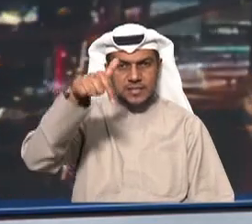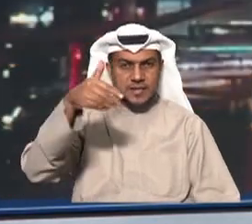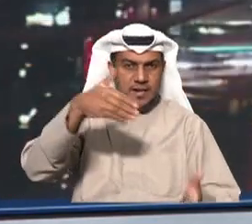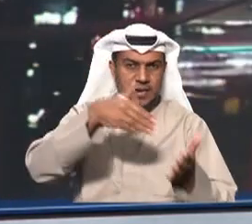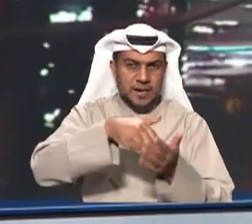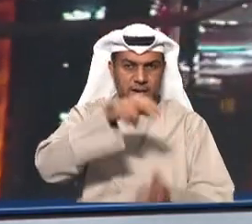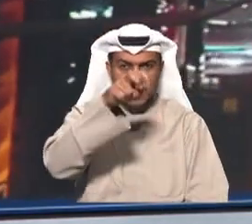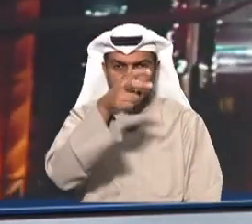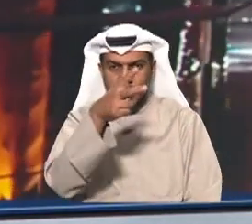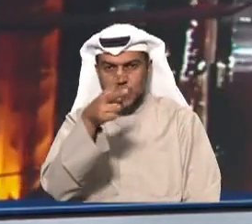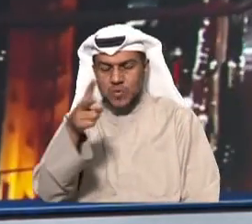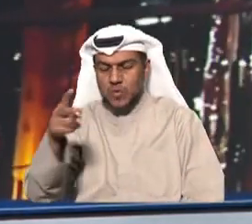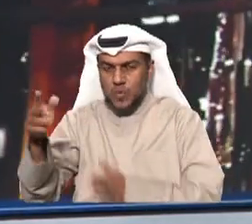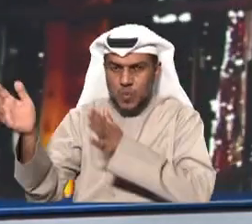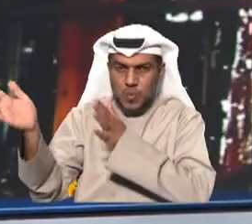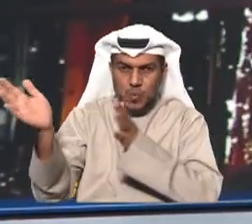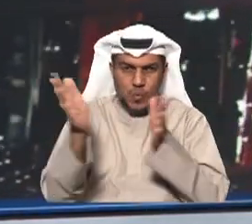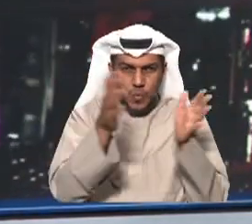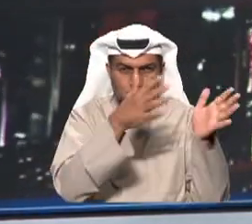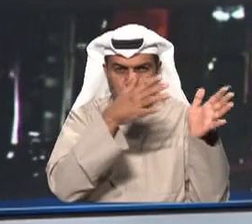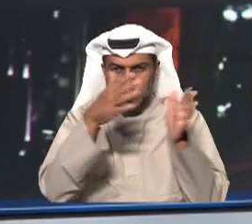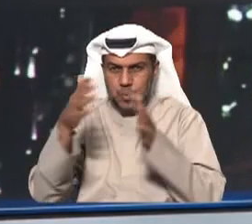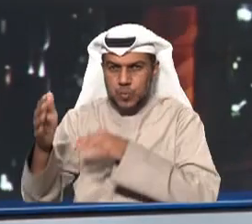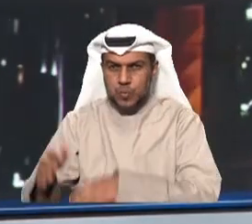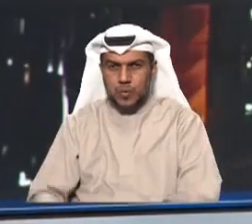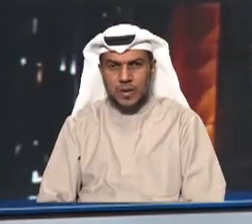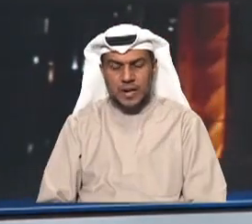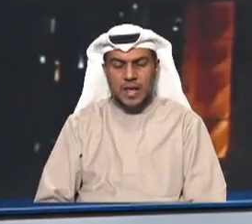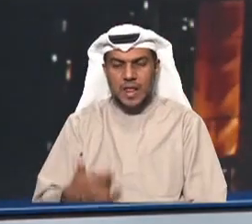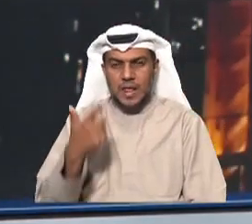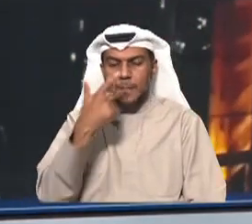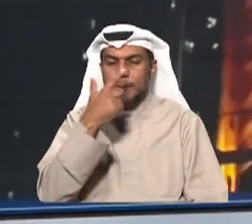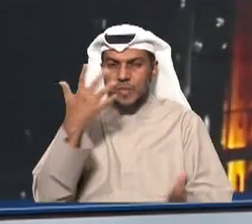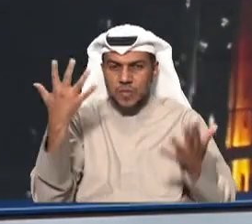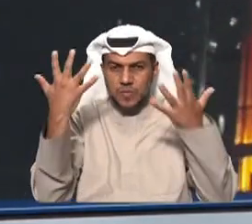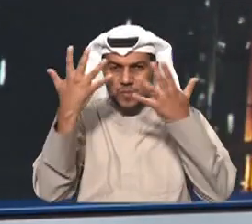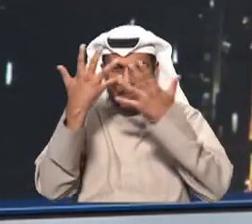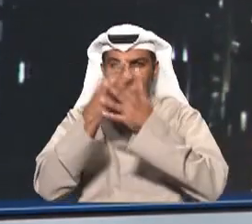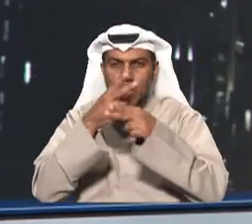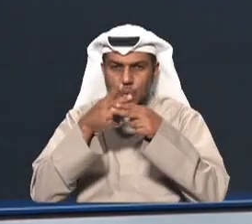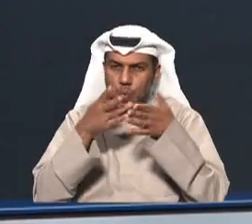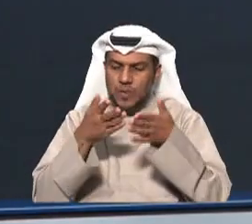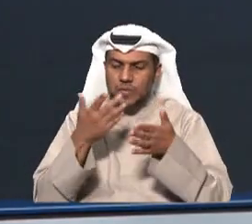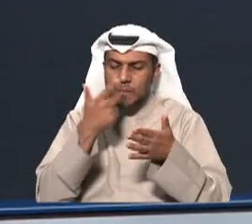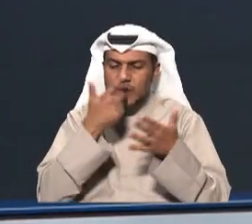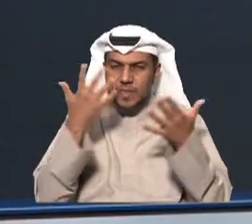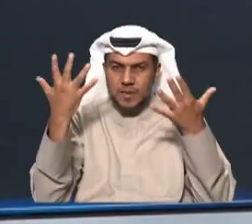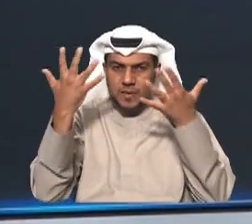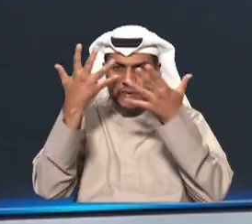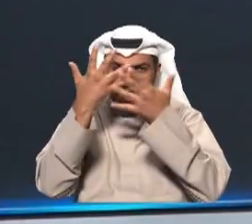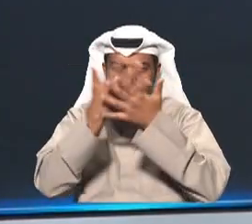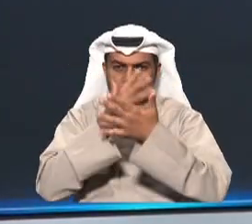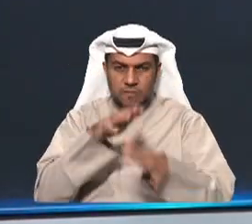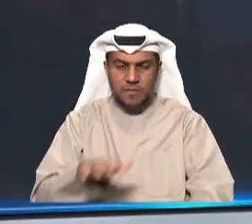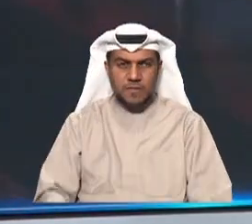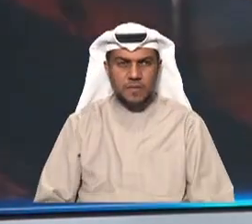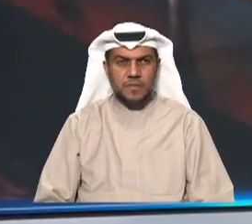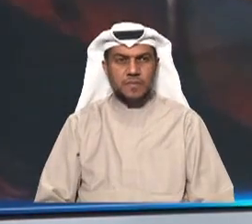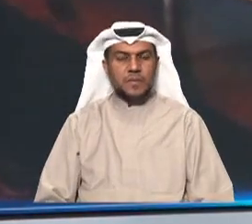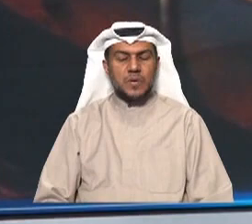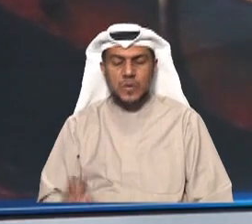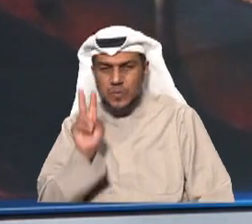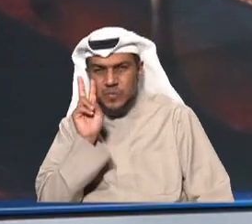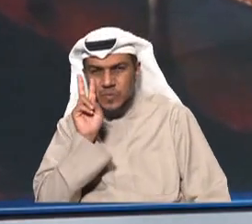كيلو متر في الساعة. أيضا حاليا طقس ضبابي على معظم المناطق في دولة الكويت، ومؤدي إلى تراجع وتدني في مدى